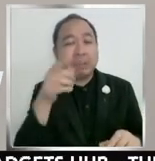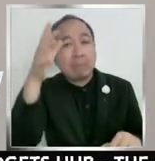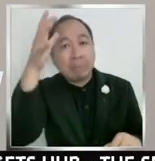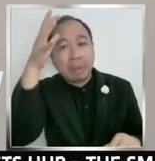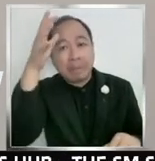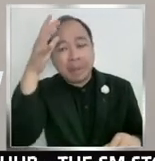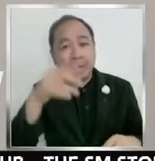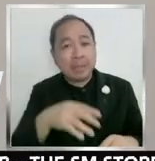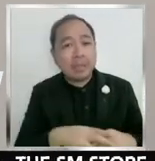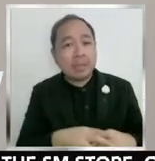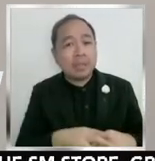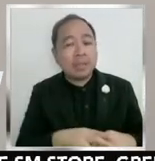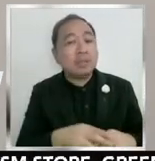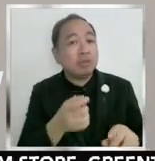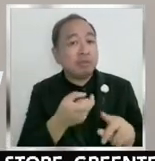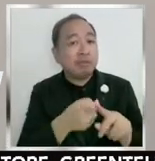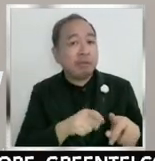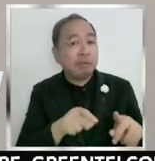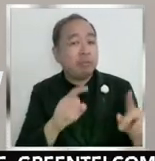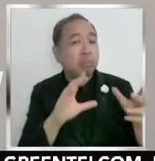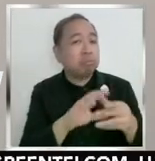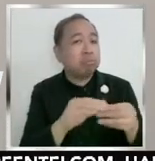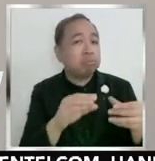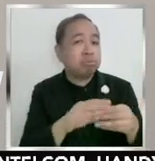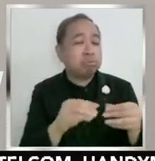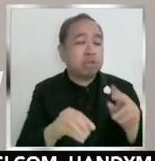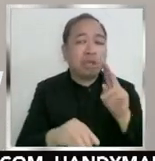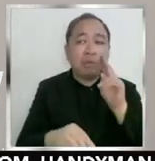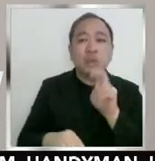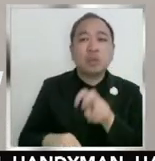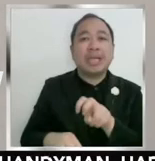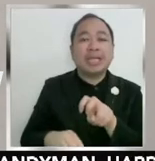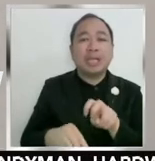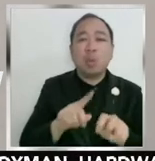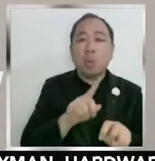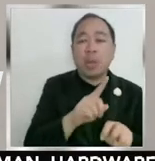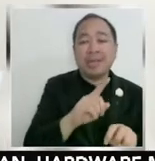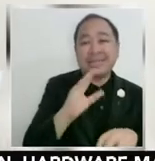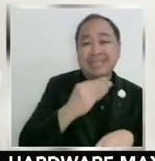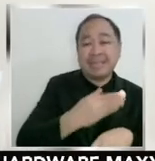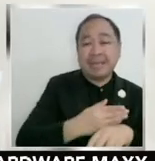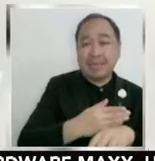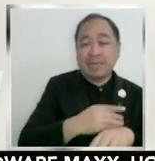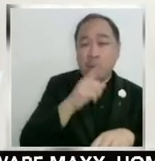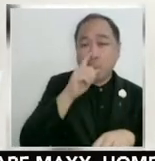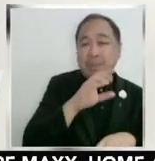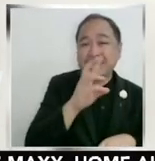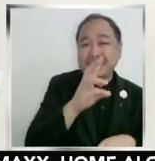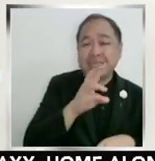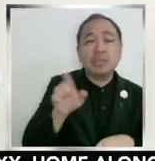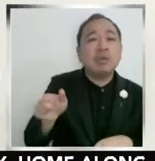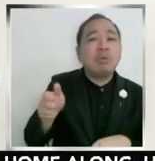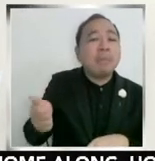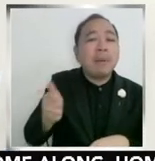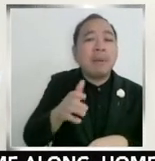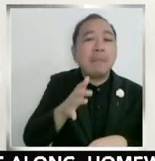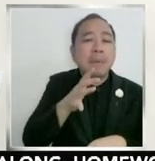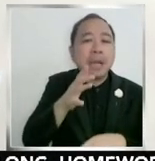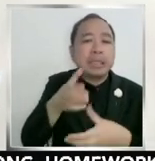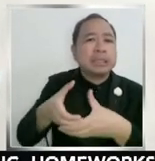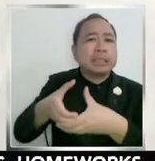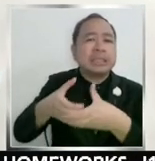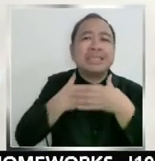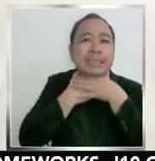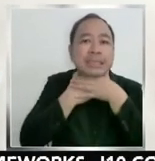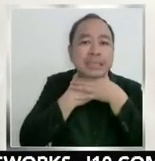base dun sa ano nung anak na 6 years old na sinakal daw ito ng nanay niya. Nagpositibo sa drug test ang suspect